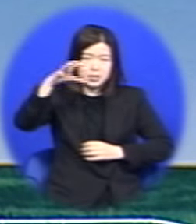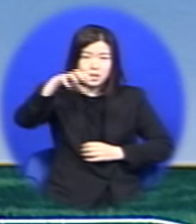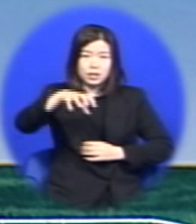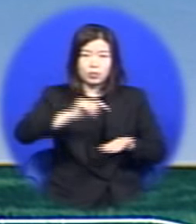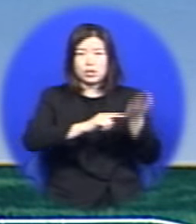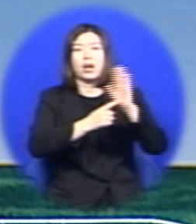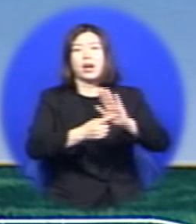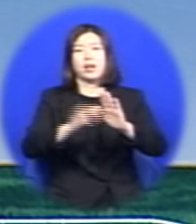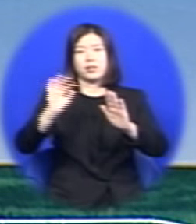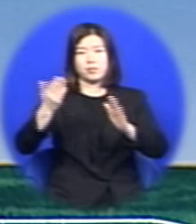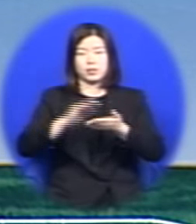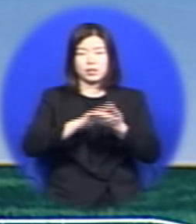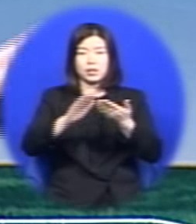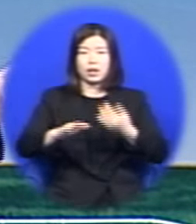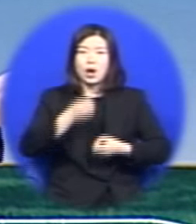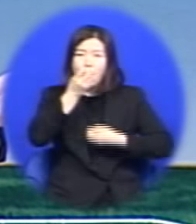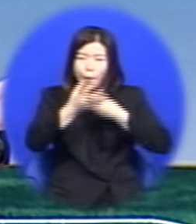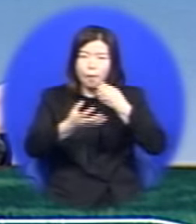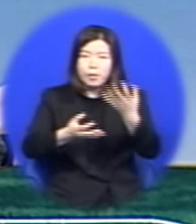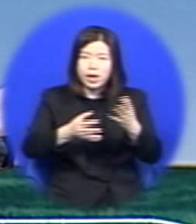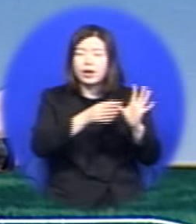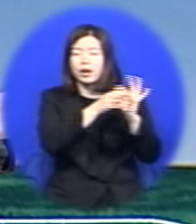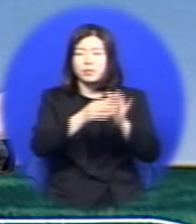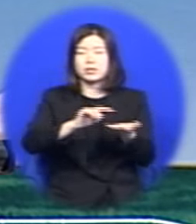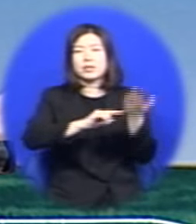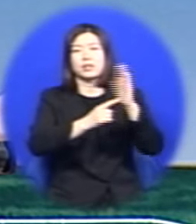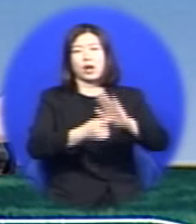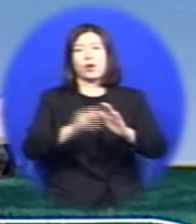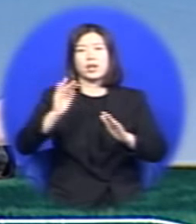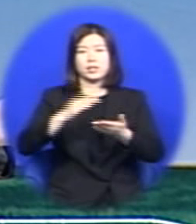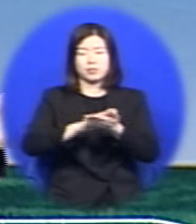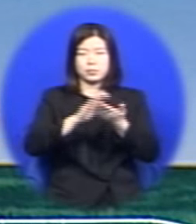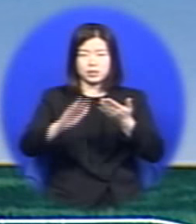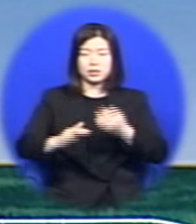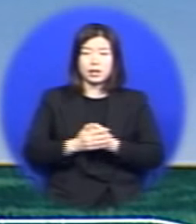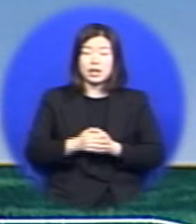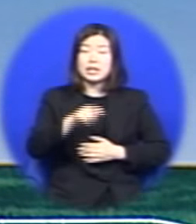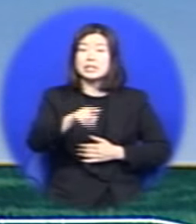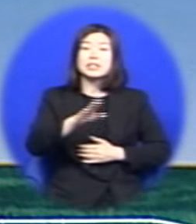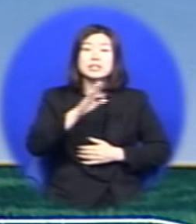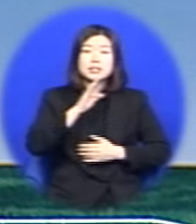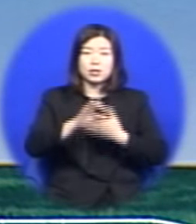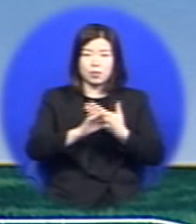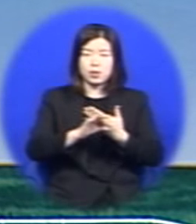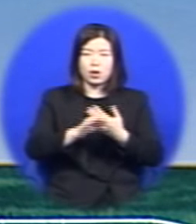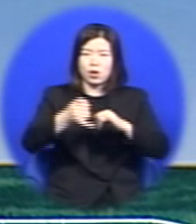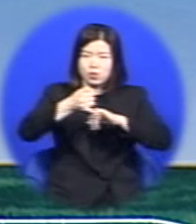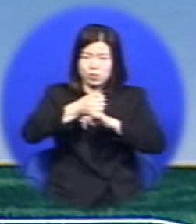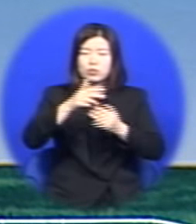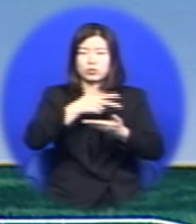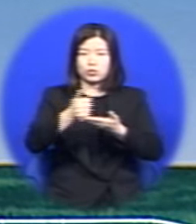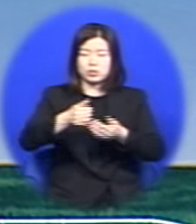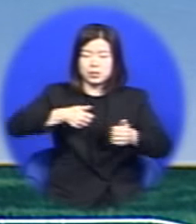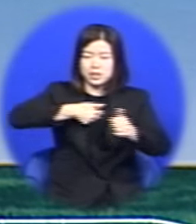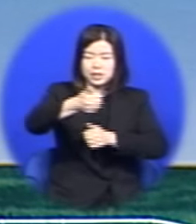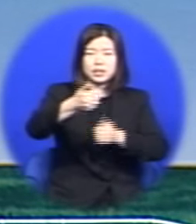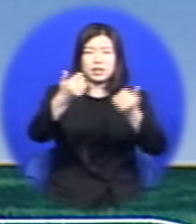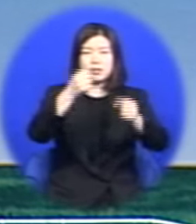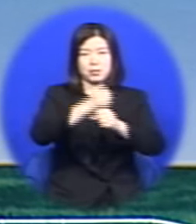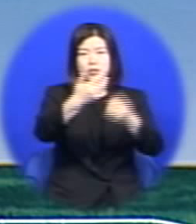됩니다. 고백하며 나와야 됩니다. 그러면 반드시 주님이 이기게 하십니다.